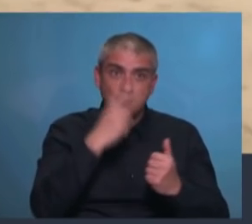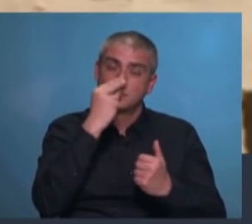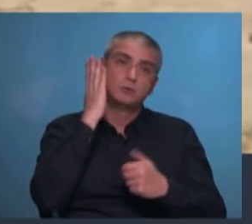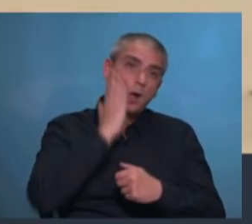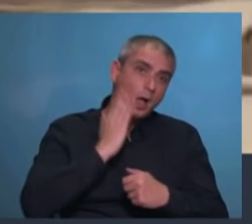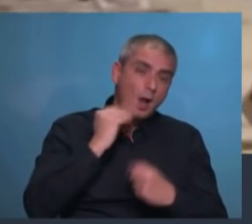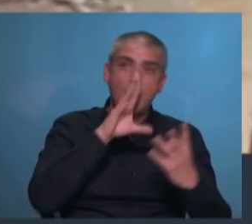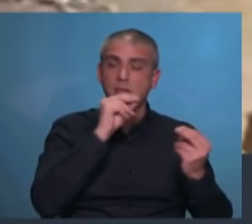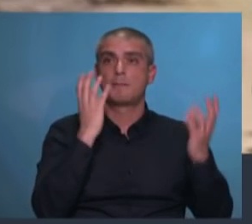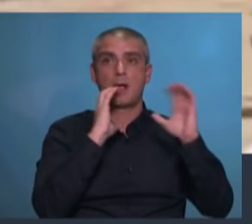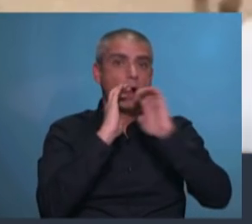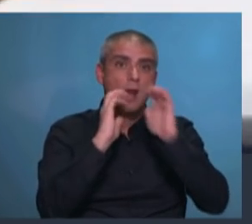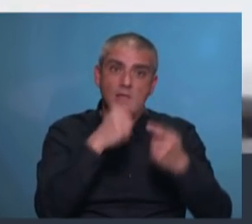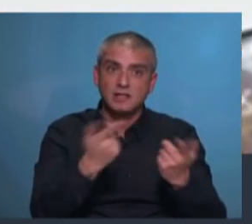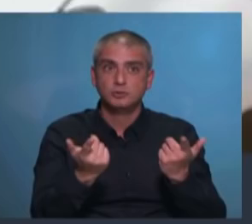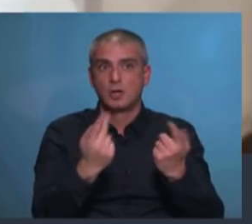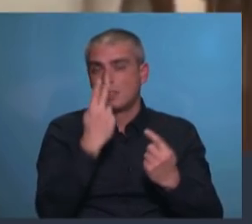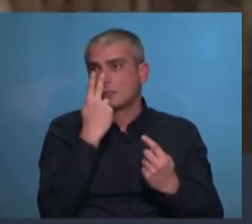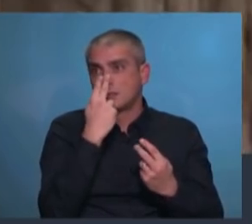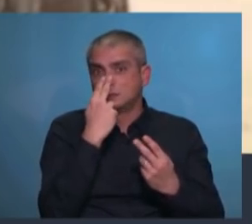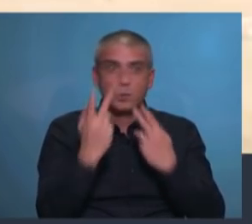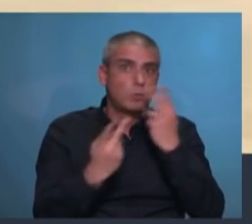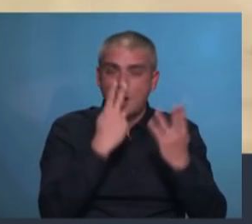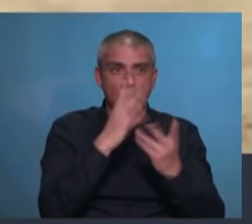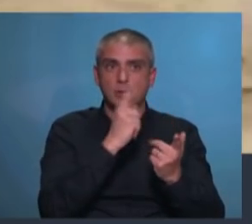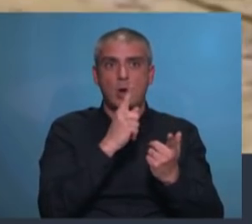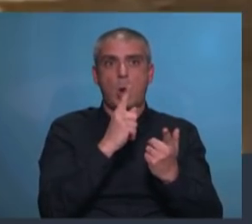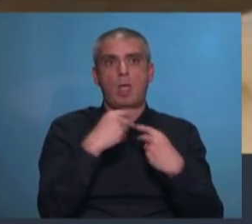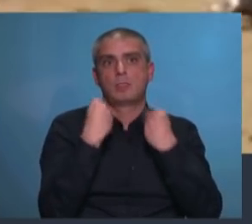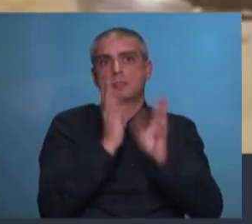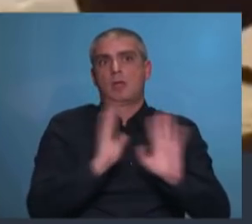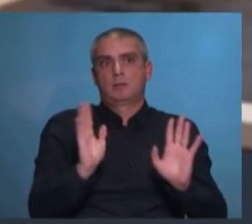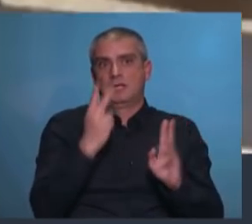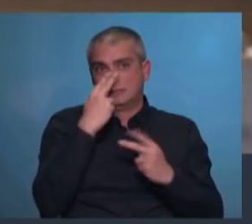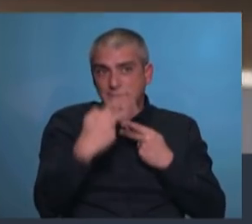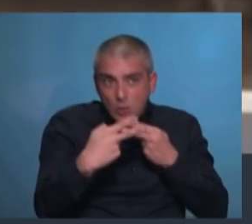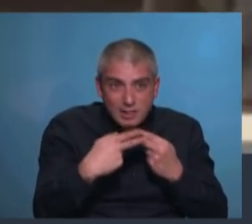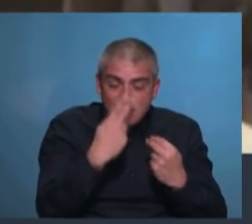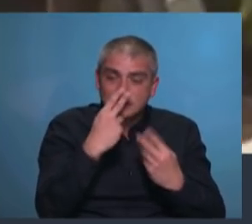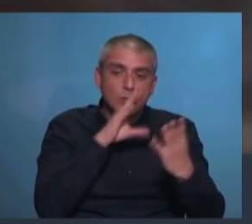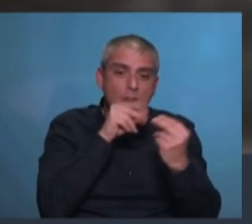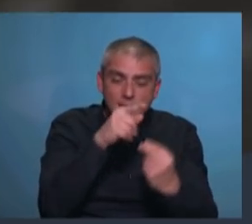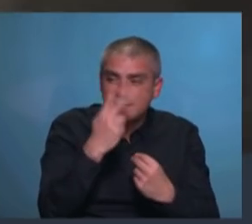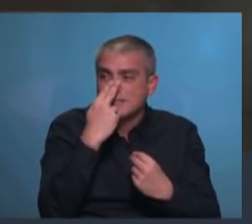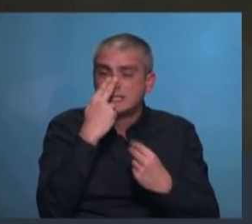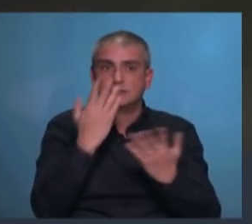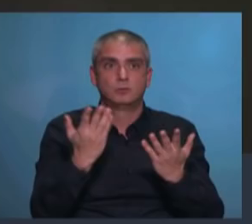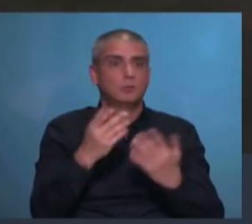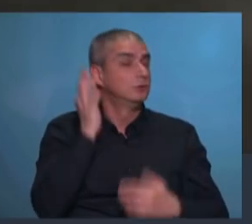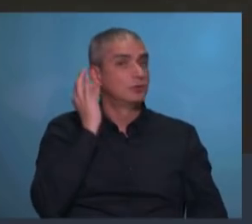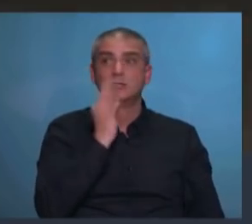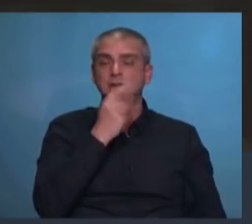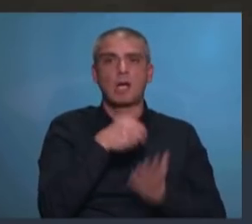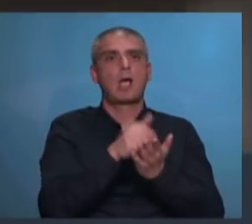ניסו לתקשר איתה, ניסו כאילו לראות מה קורה, היא גם לא נתנה. ציינו להתקרב אליה, ניסינו לדבר איתה, ניסינו. הצעירה